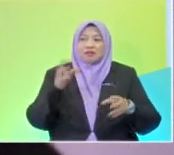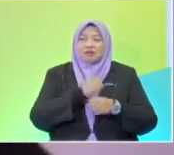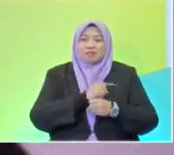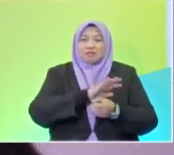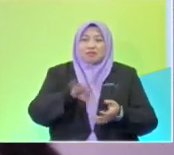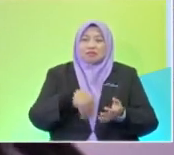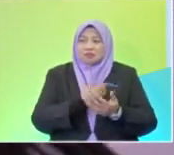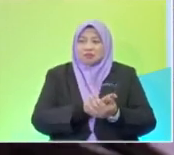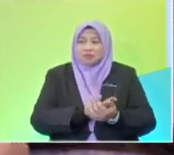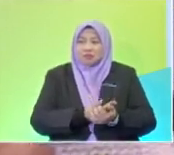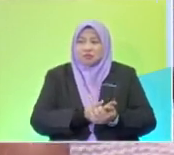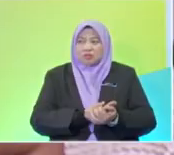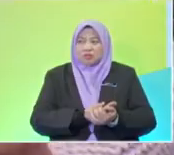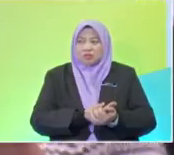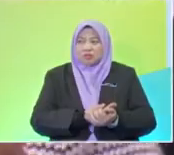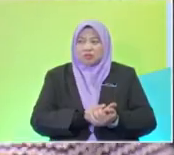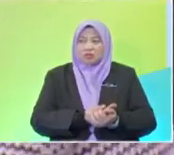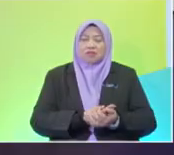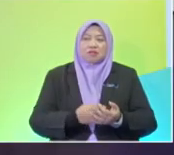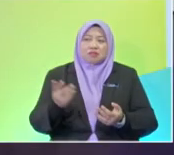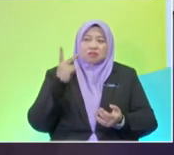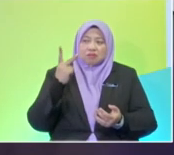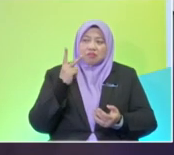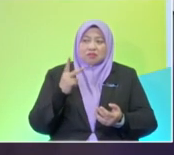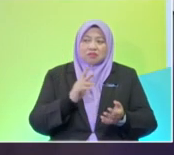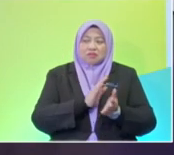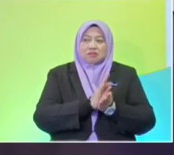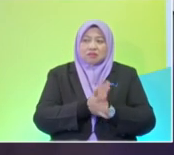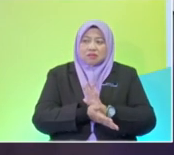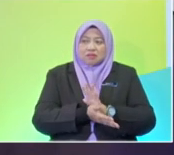dapat semua kuat sangat